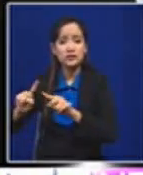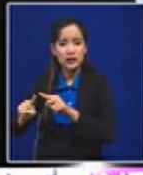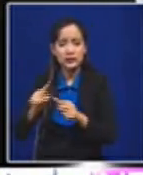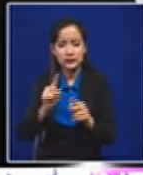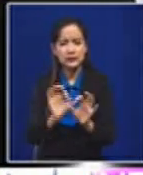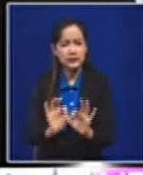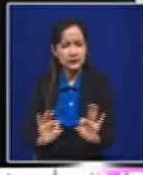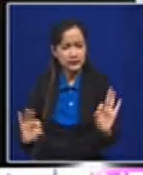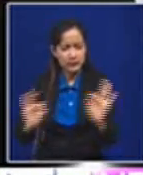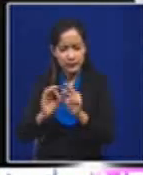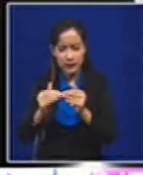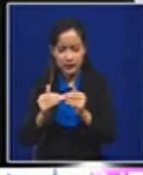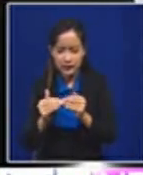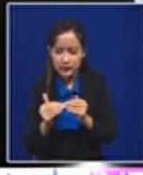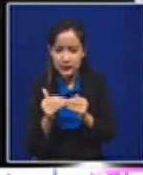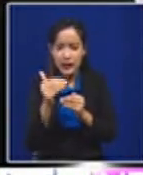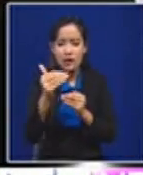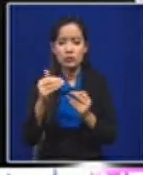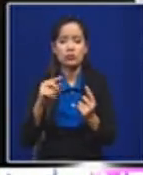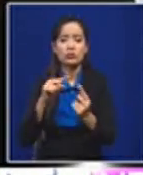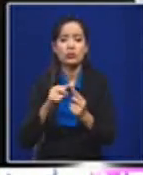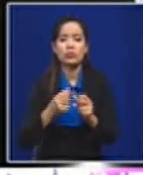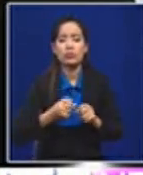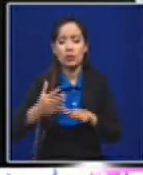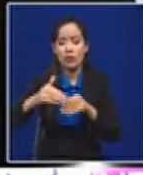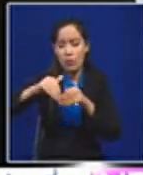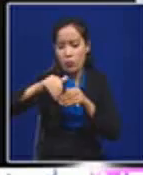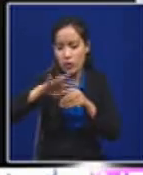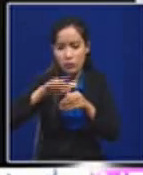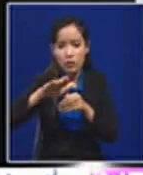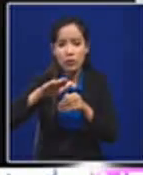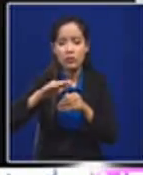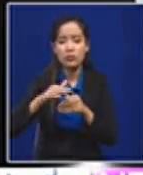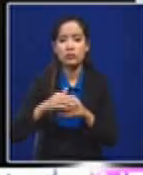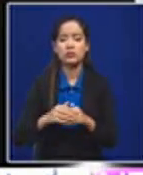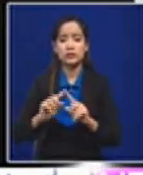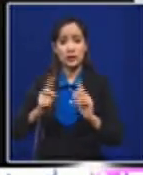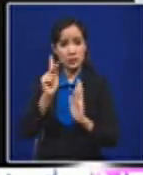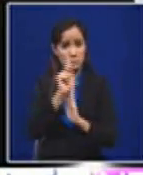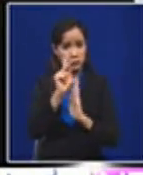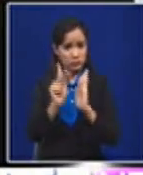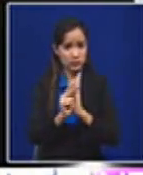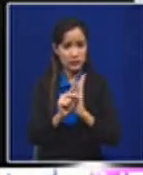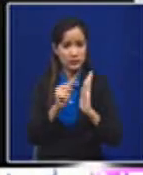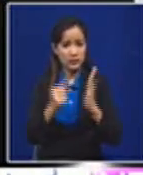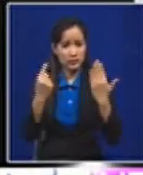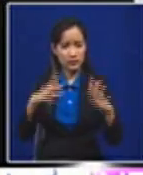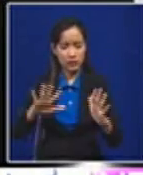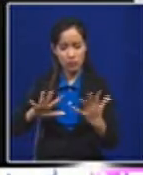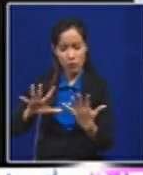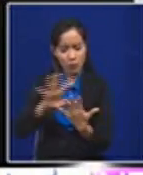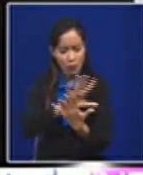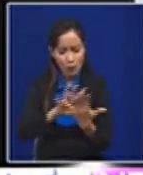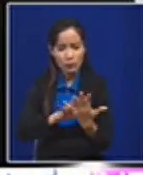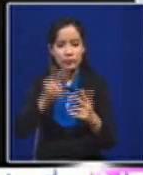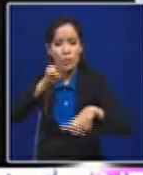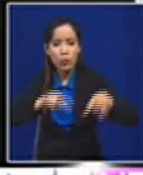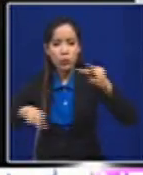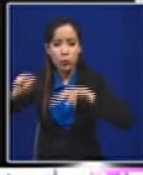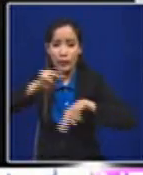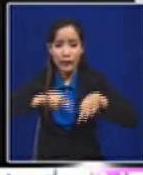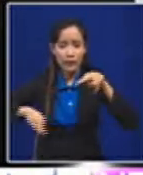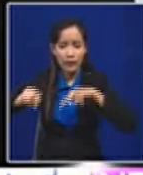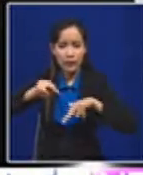น้นยาวไปถึงในเรื่องของประมงนอกหน้าน้ำด้วยตอนนี้เราพอกฎหมายตัวนี้ออกมาปุ๊บเนี่ยมันครอบคลุมการดูแลทั้งระบบตอ